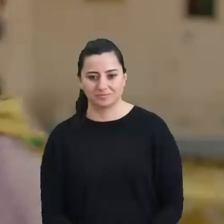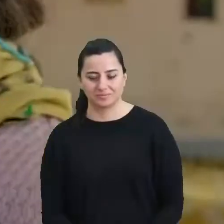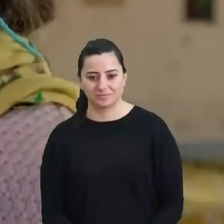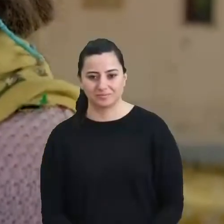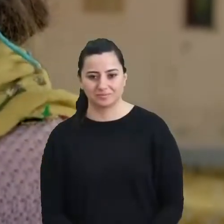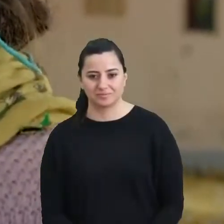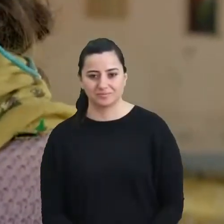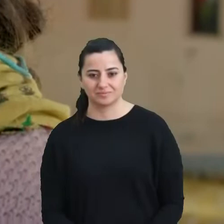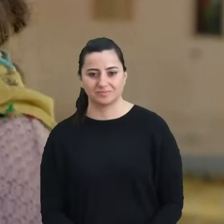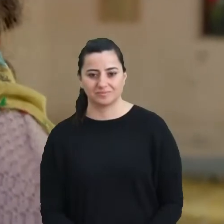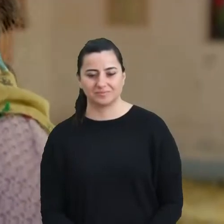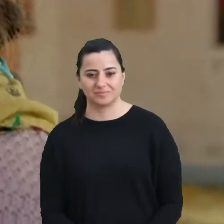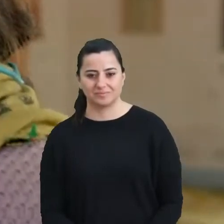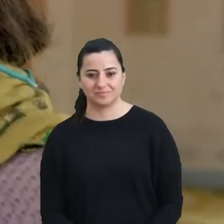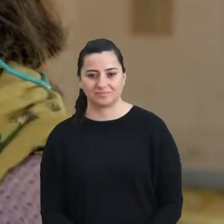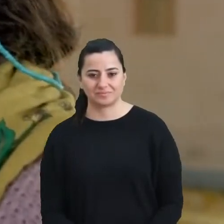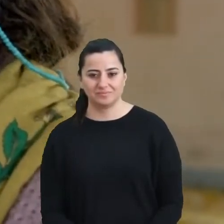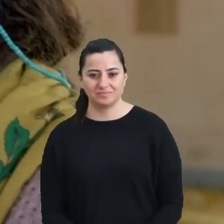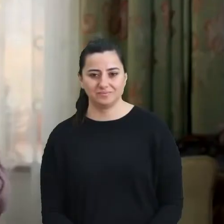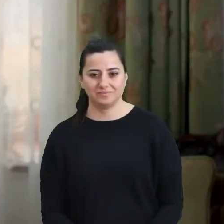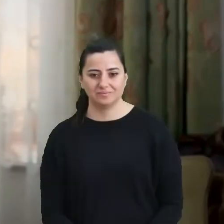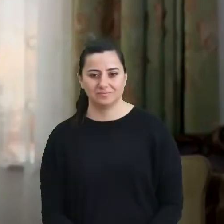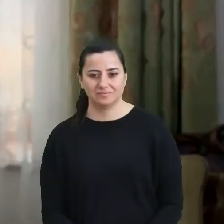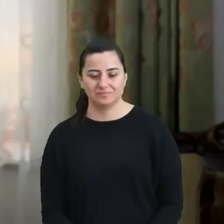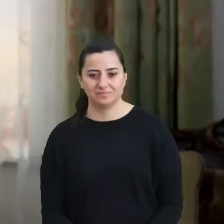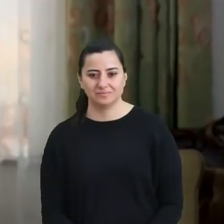Sedef hiddetle radyoyu kapattı, halıyı süpürüyor.